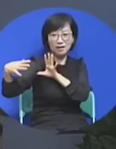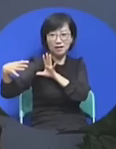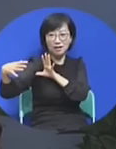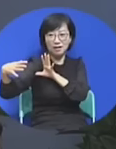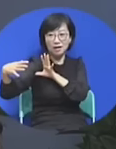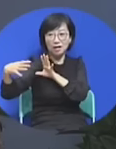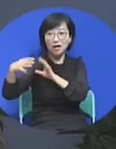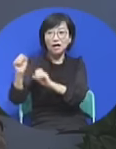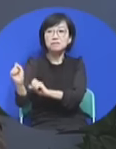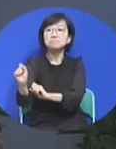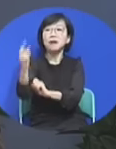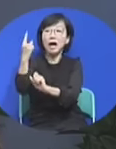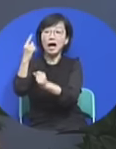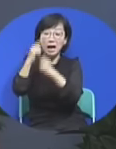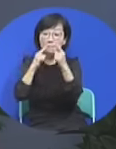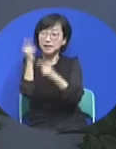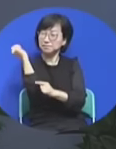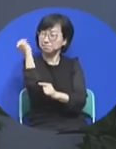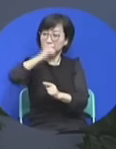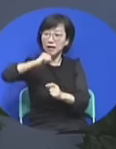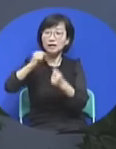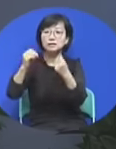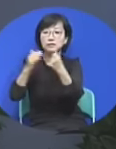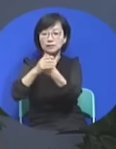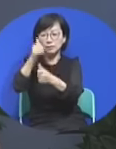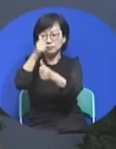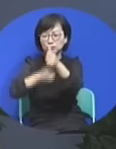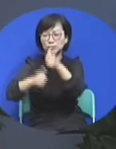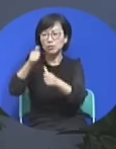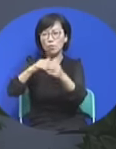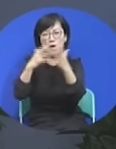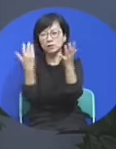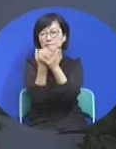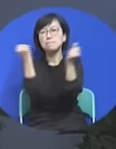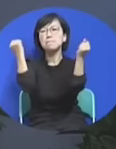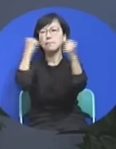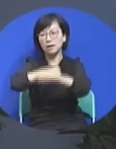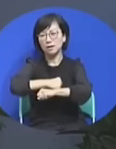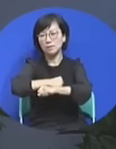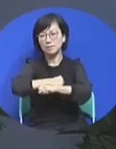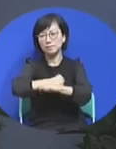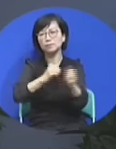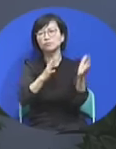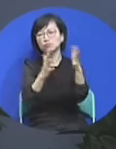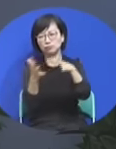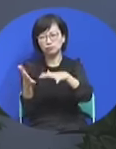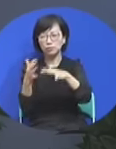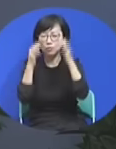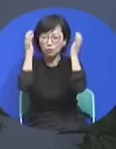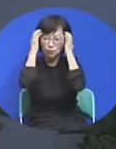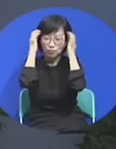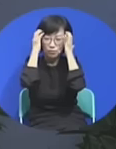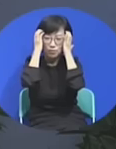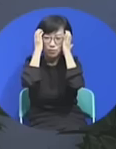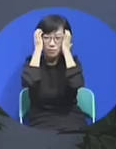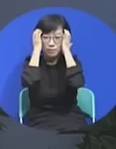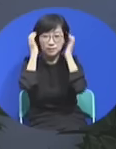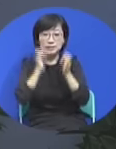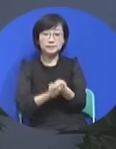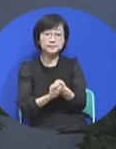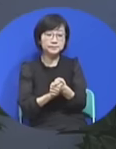거요. And that's why their children face so much traumatic experiences because they kept saying, "We are the chosen ones. We are the elect, and you are not."